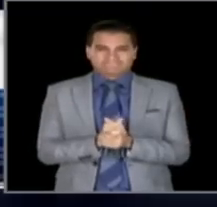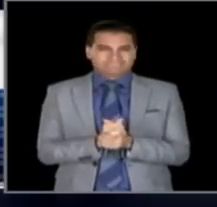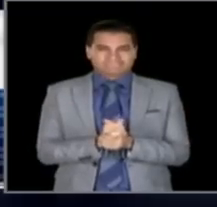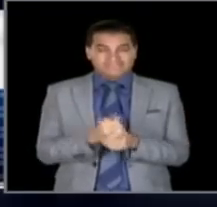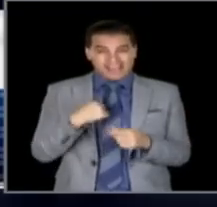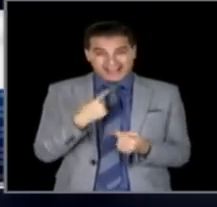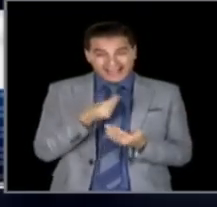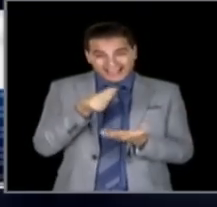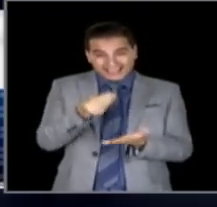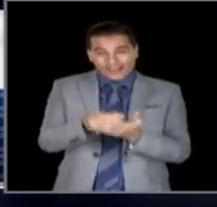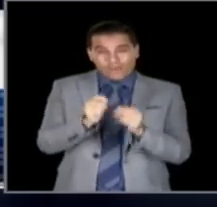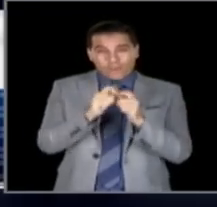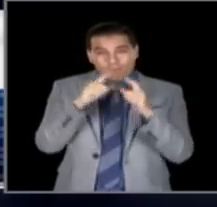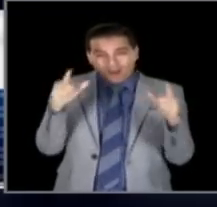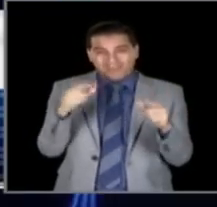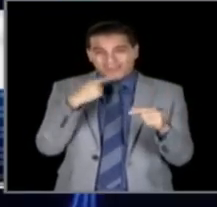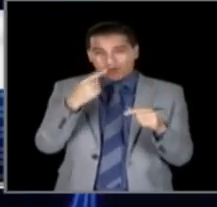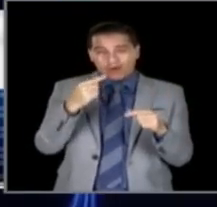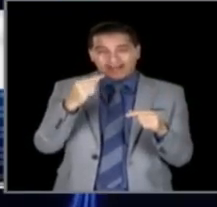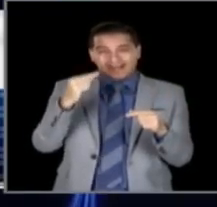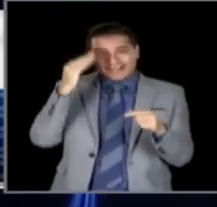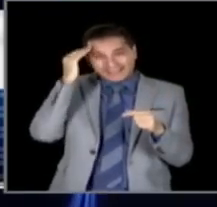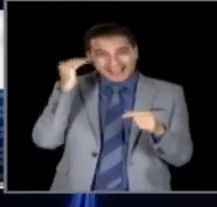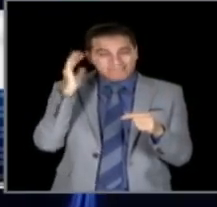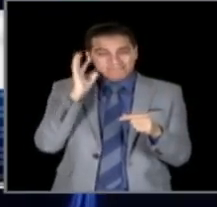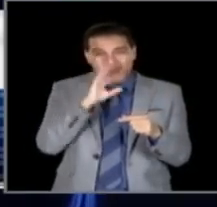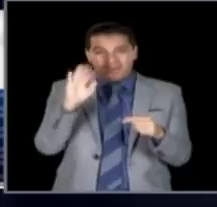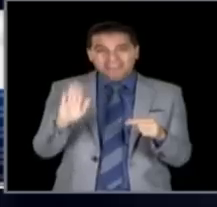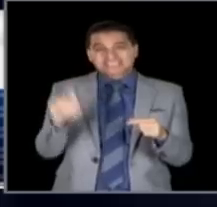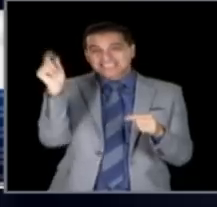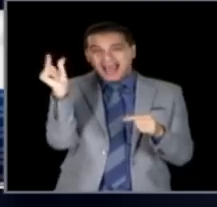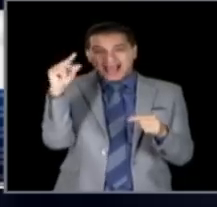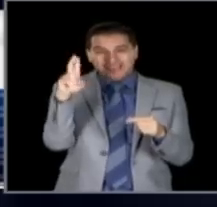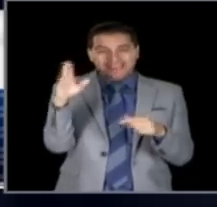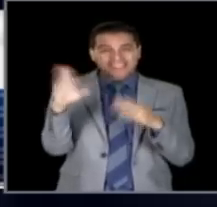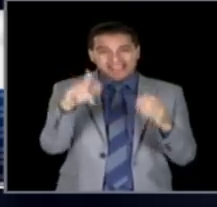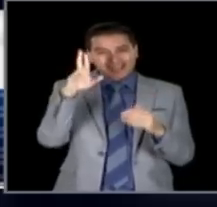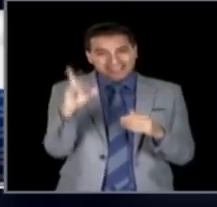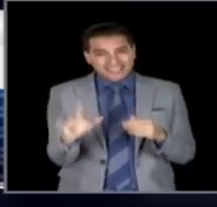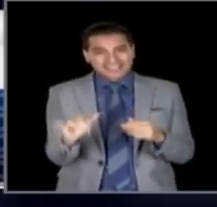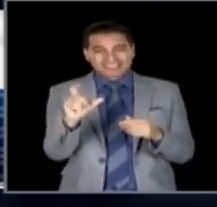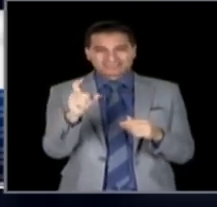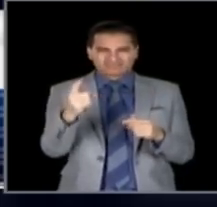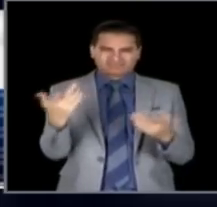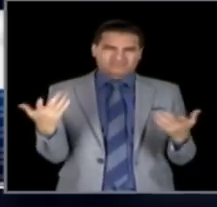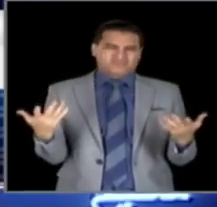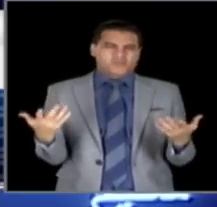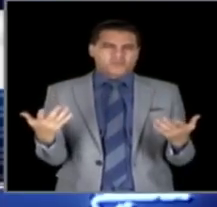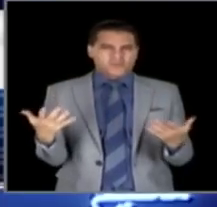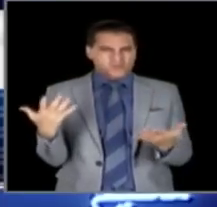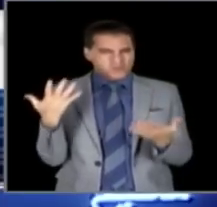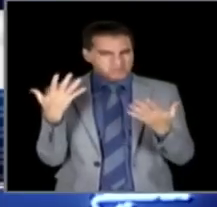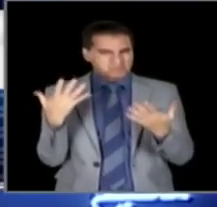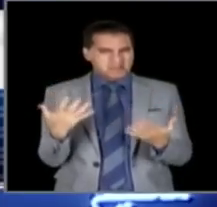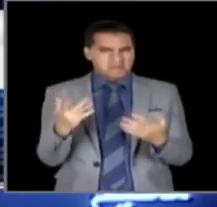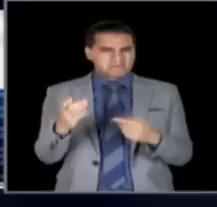ده انا اديتك هديه والله. قصدي انك جبت سينا. اديتك هديه. يا نهار ابيض.